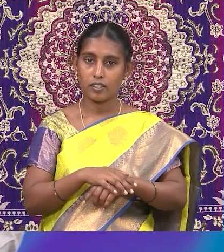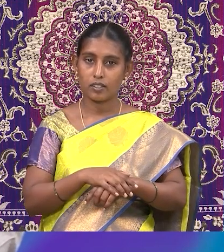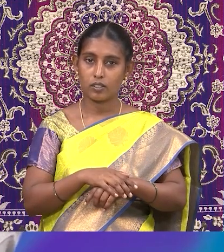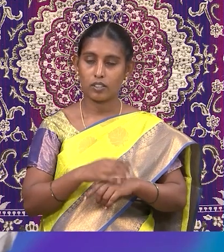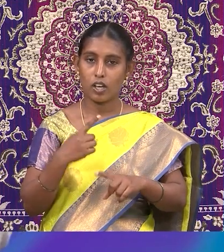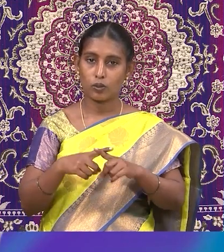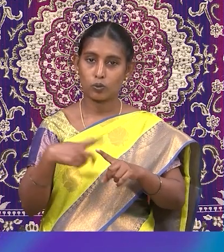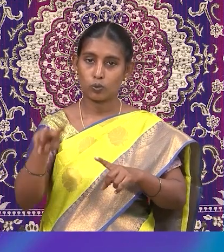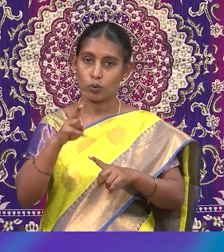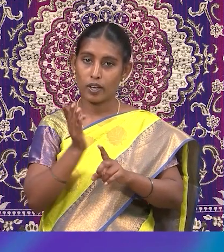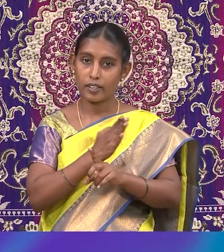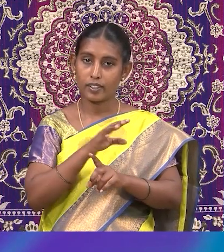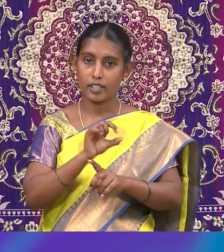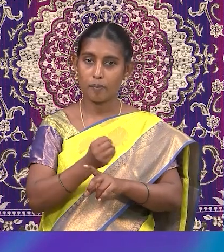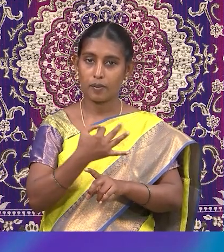α + β = -x²/x².